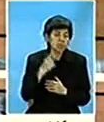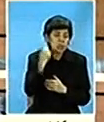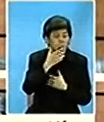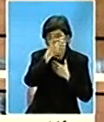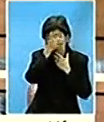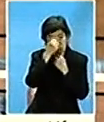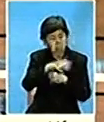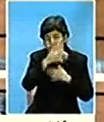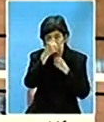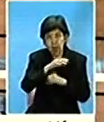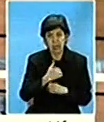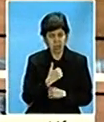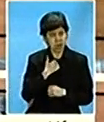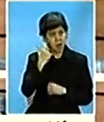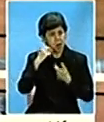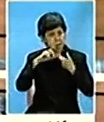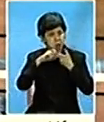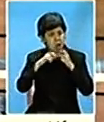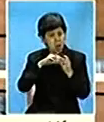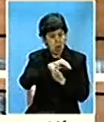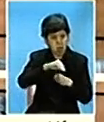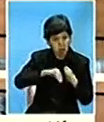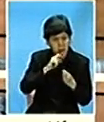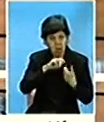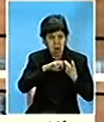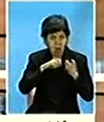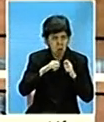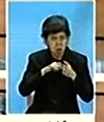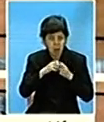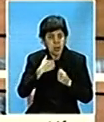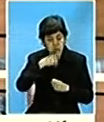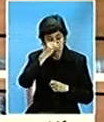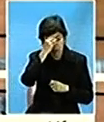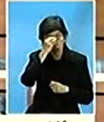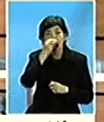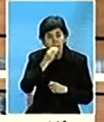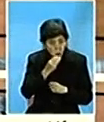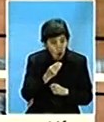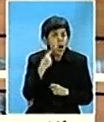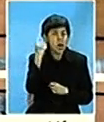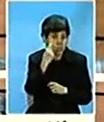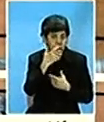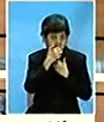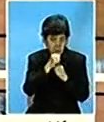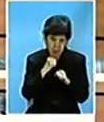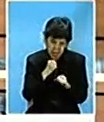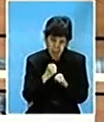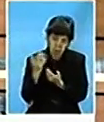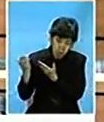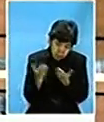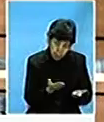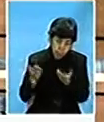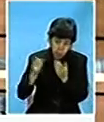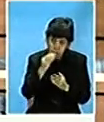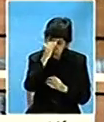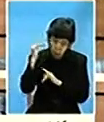ยแต่หลังจากประสบภาวะเศรษฐกิจหลายปีที่ผ่านมานั้นญี่ปุ่นสนใจการท่องเที่ยวดึงดูดนักท่องเที่ยวเข้าไปประเทศ